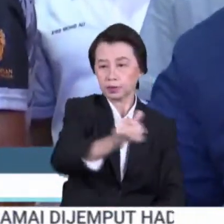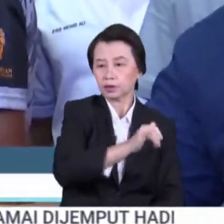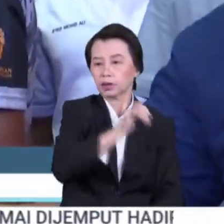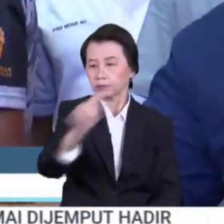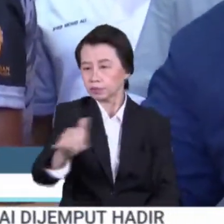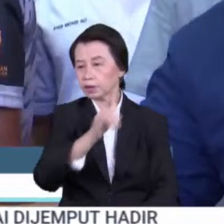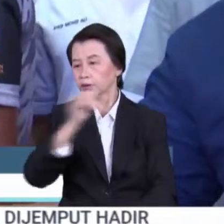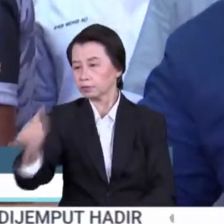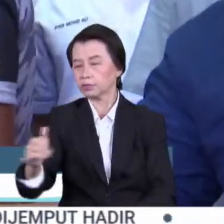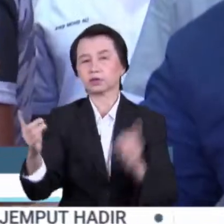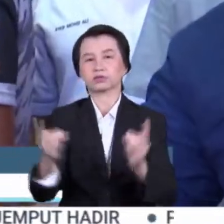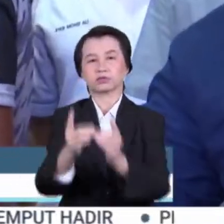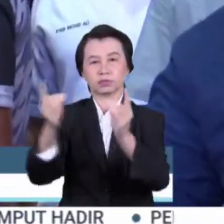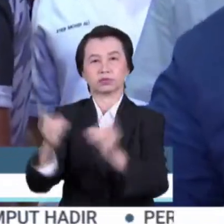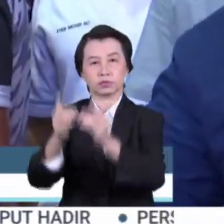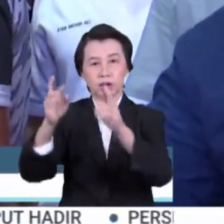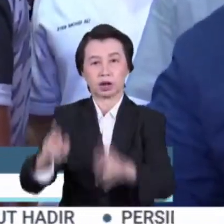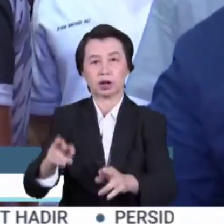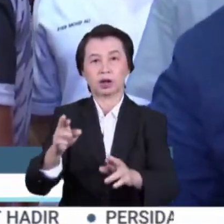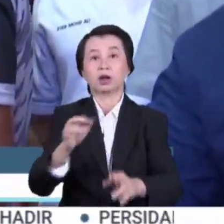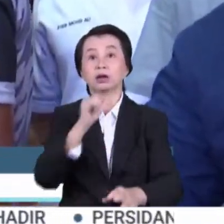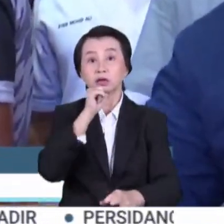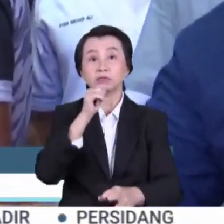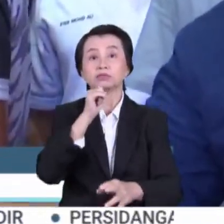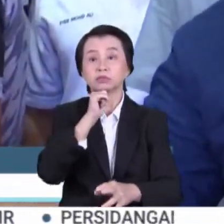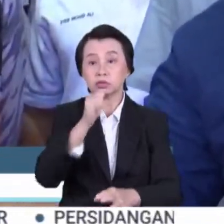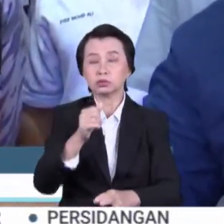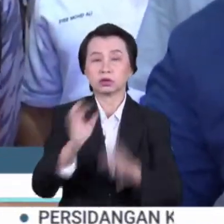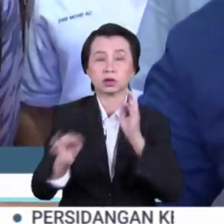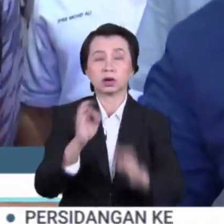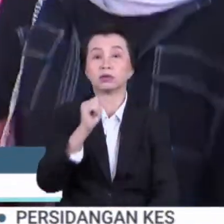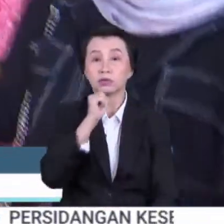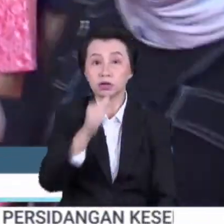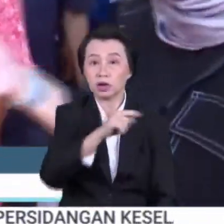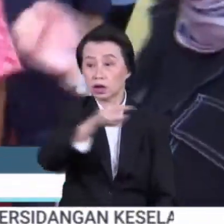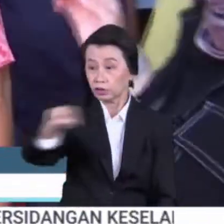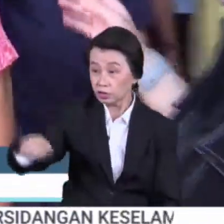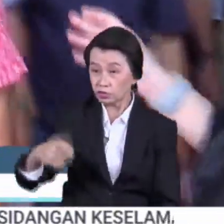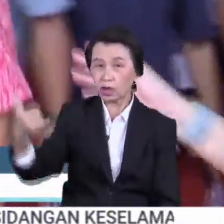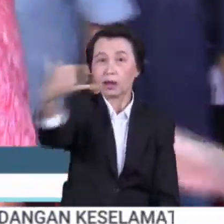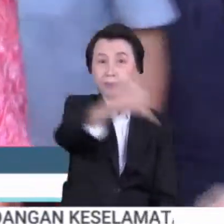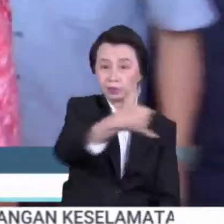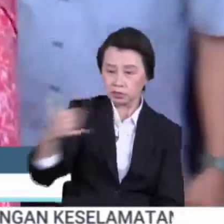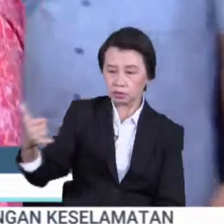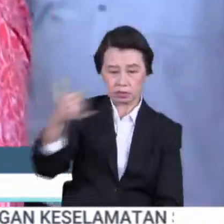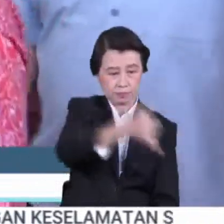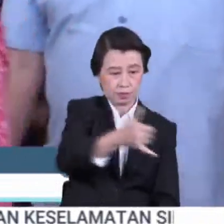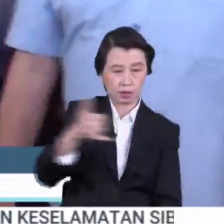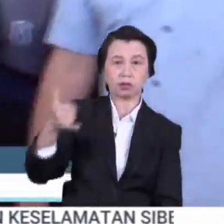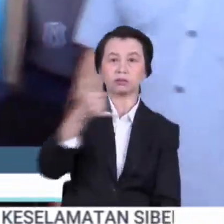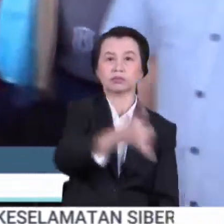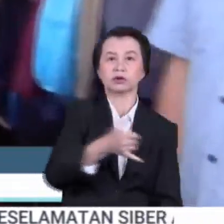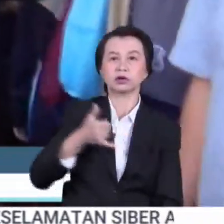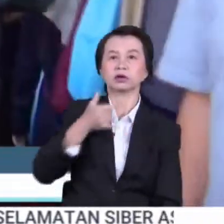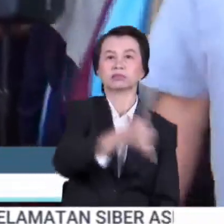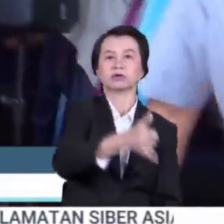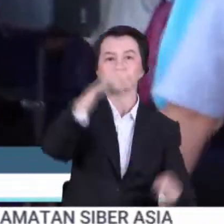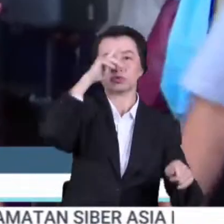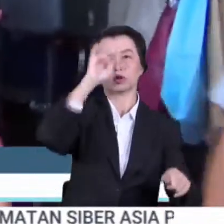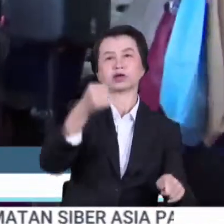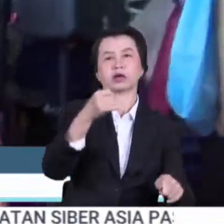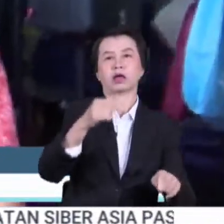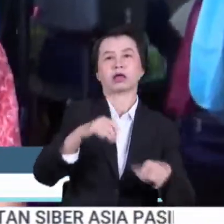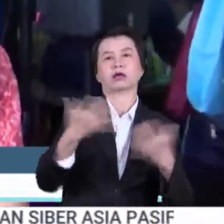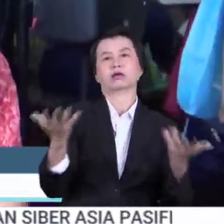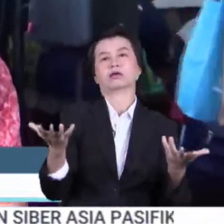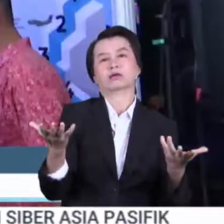orang ramai. Ya, kalau tidak orang yang kena pergi ke Putrajaya. Kali ini kita turun sendiri dan kita memang menjalinkan